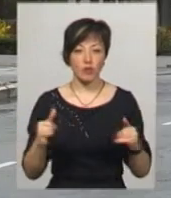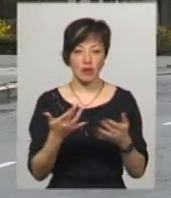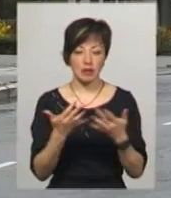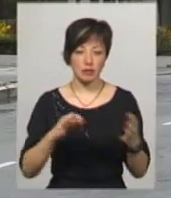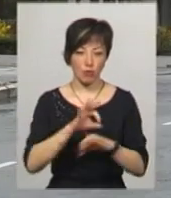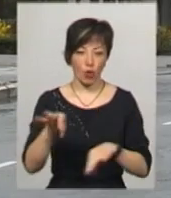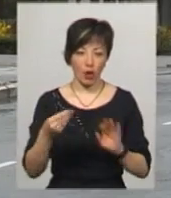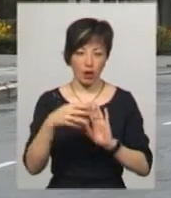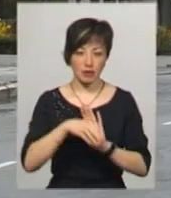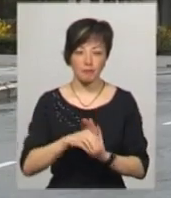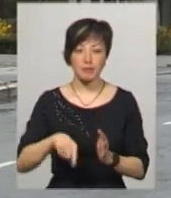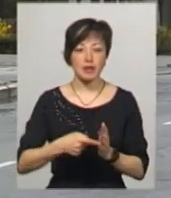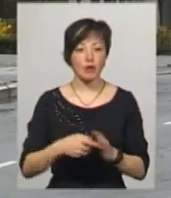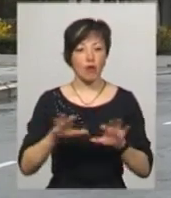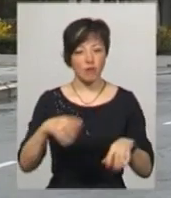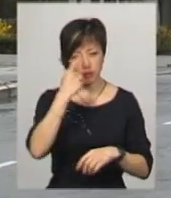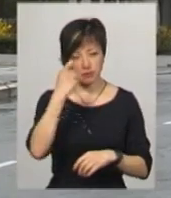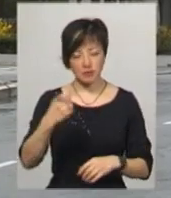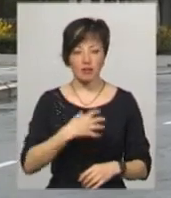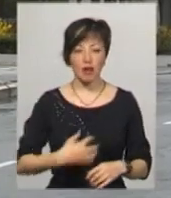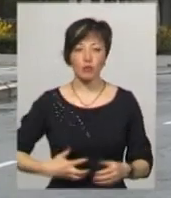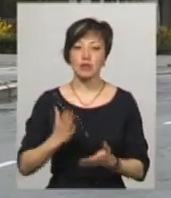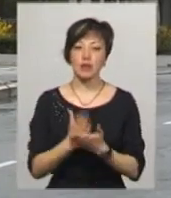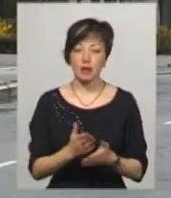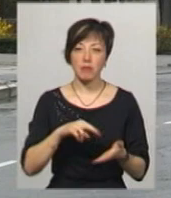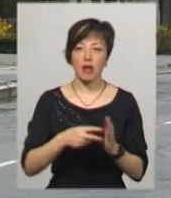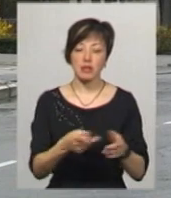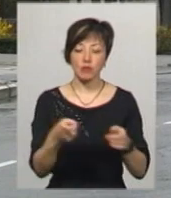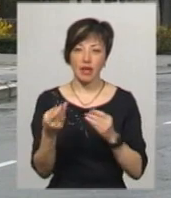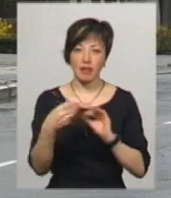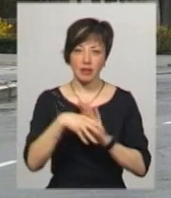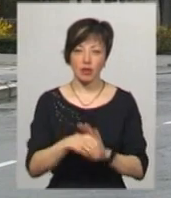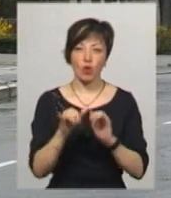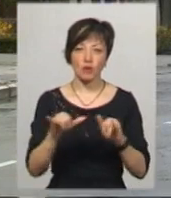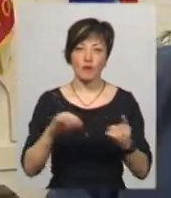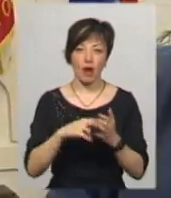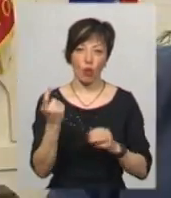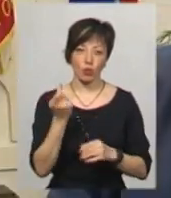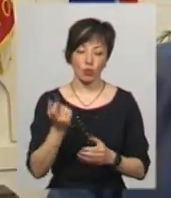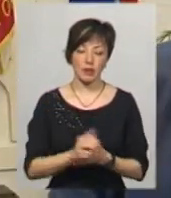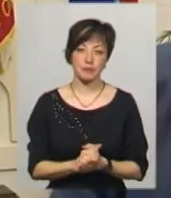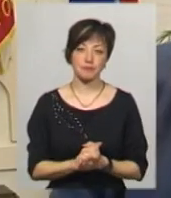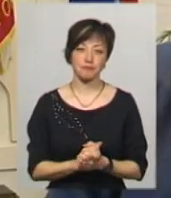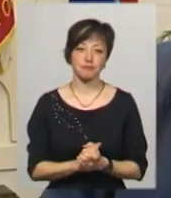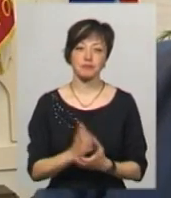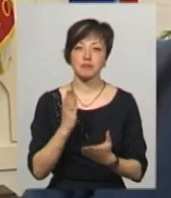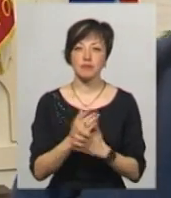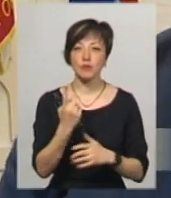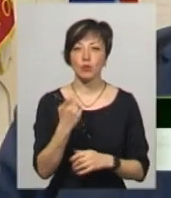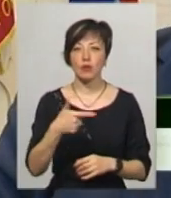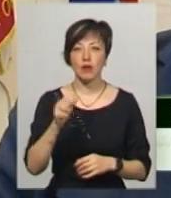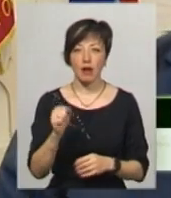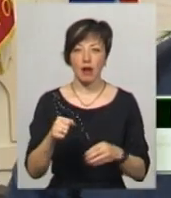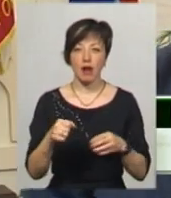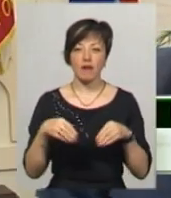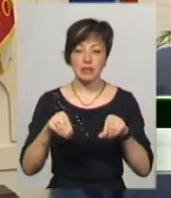проекти. Міський голова повідомив, у Славуті є плани залучати інвесторів для розвитку економіки. Маємо 100 гектарів землі